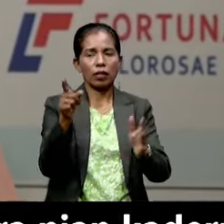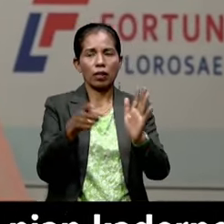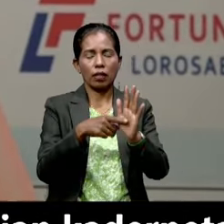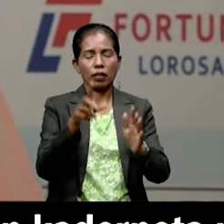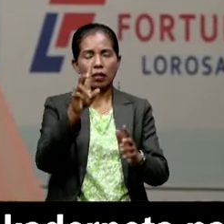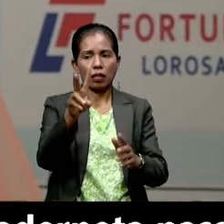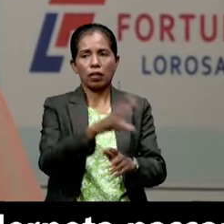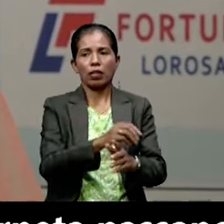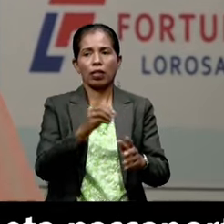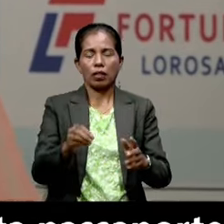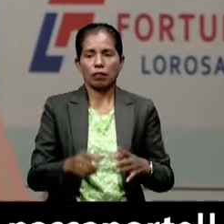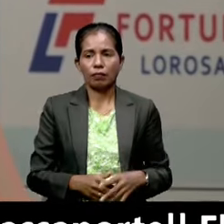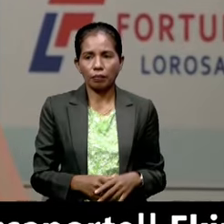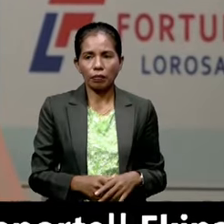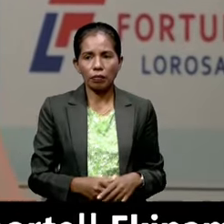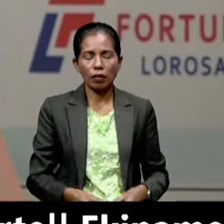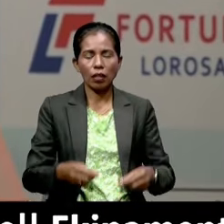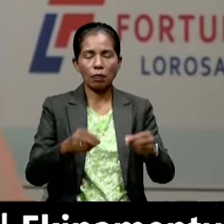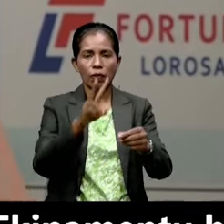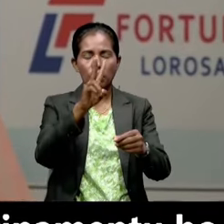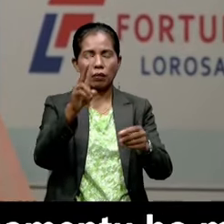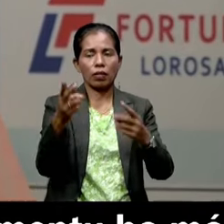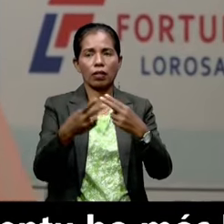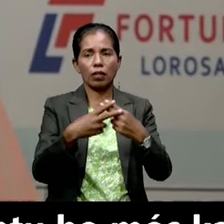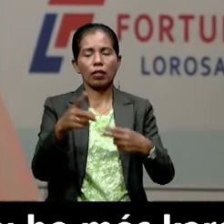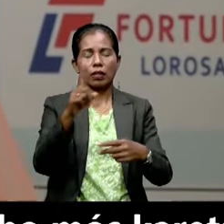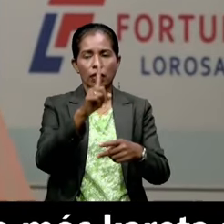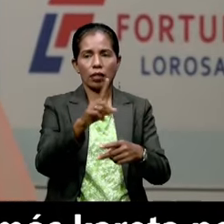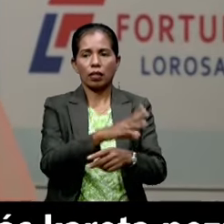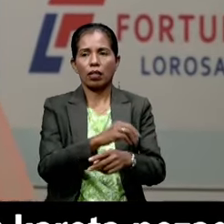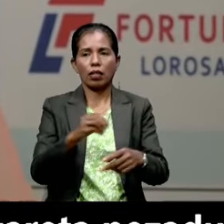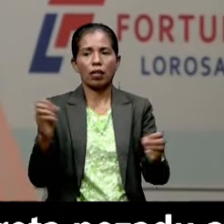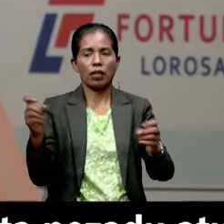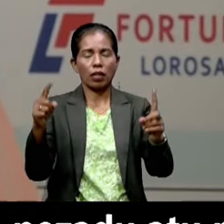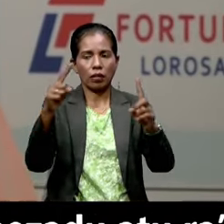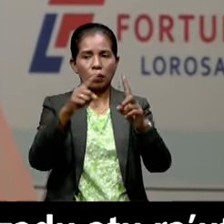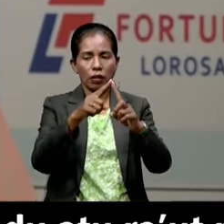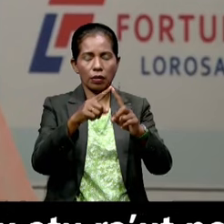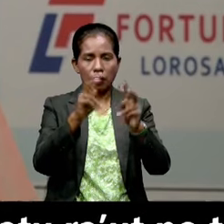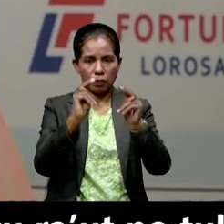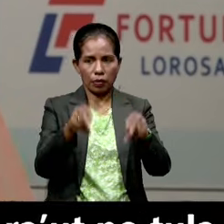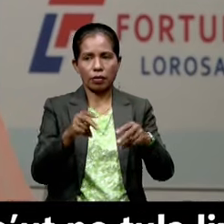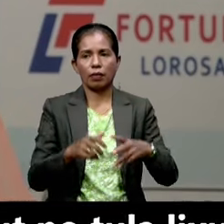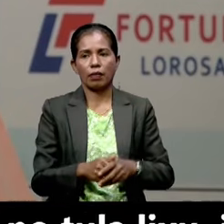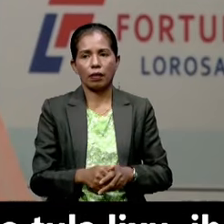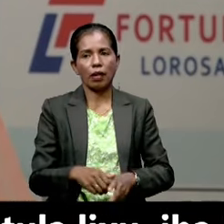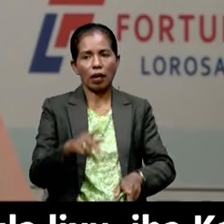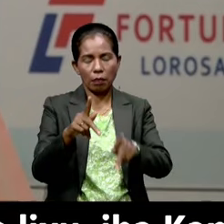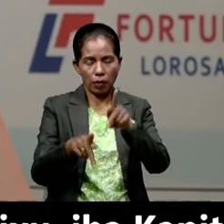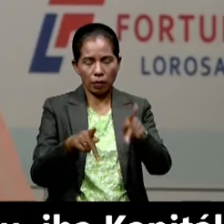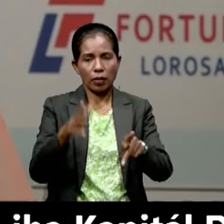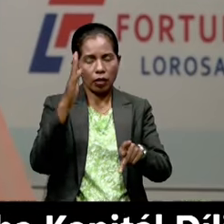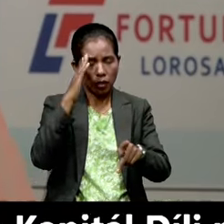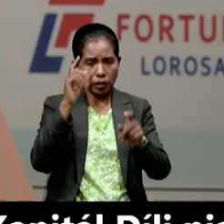1, overdosis. Info 2 kali 1 menyatakan 1 kali 1, ini kata lato buat nebe persisa. Untuk emang nebe aplikator